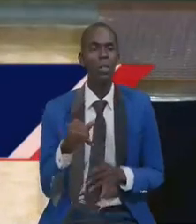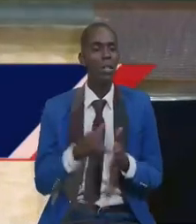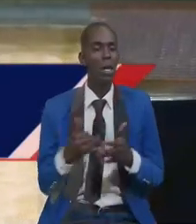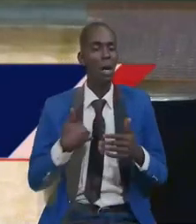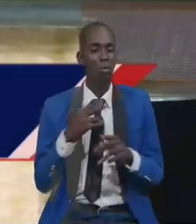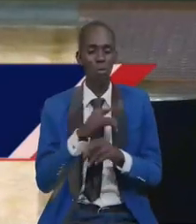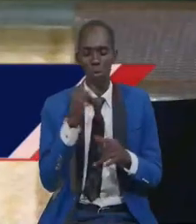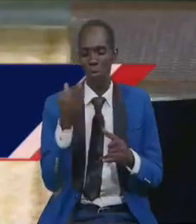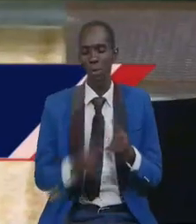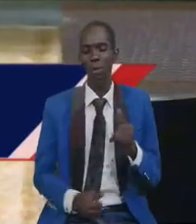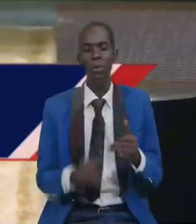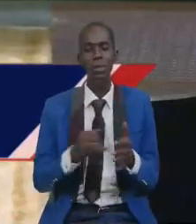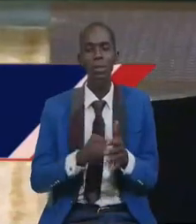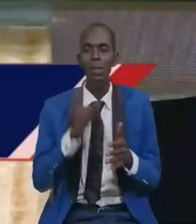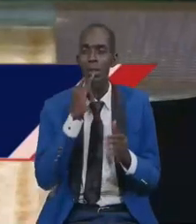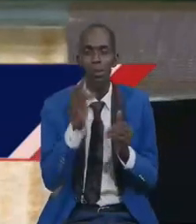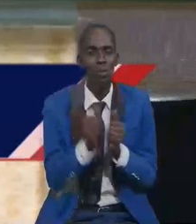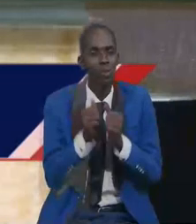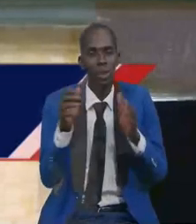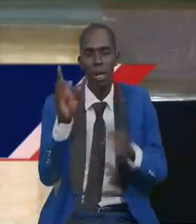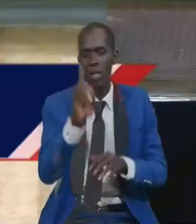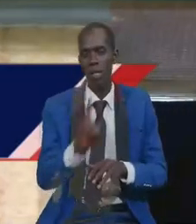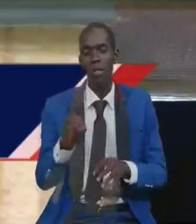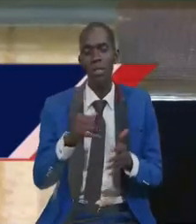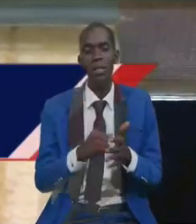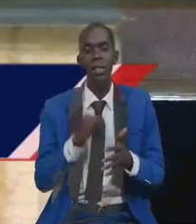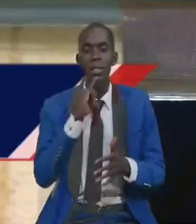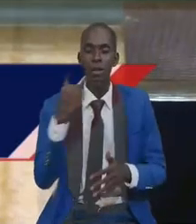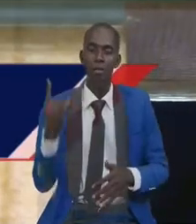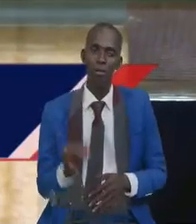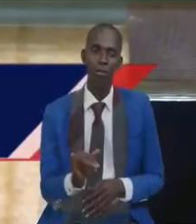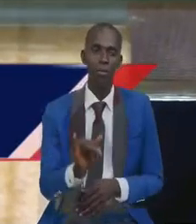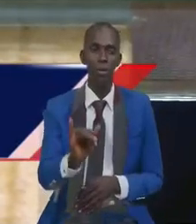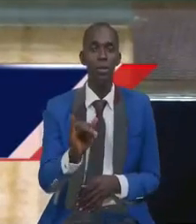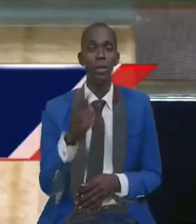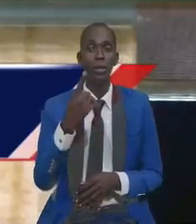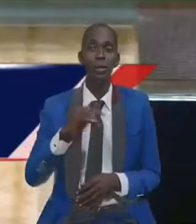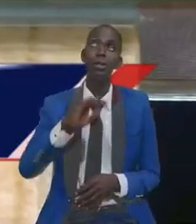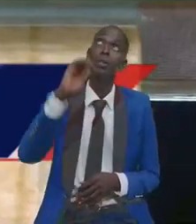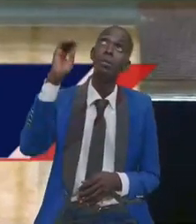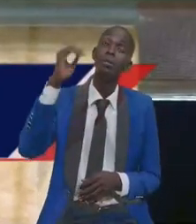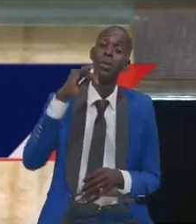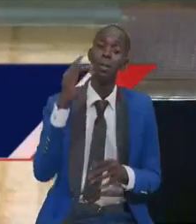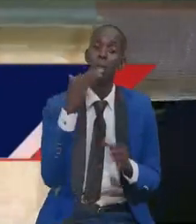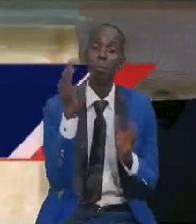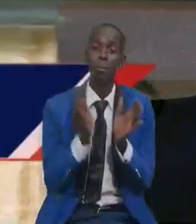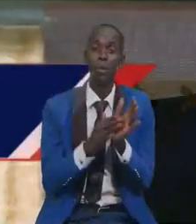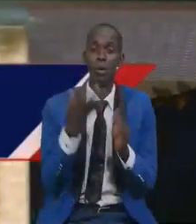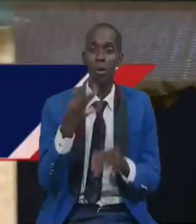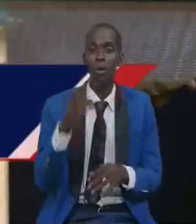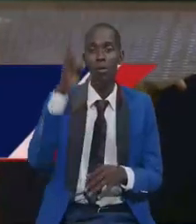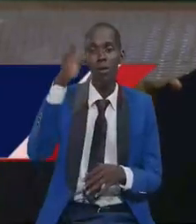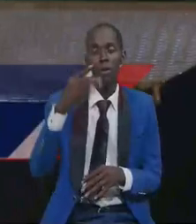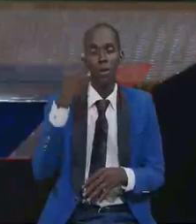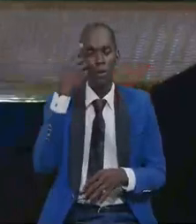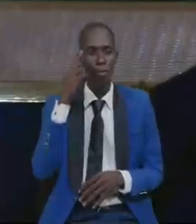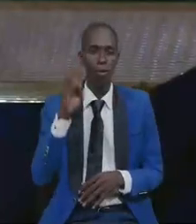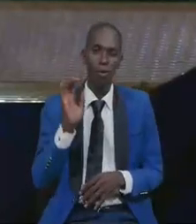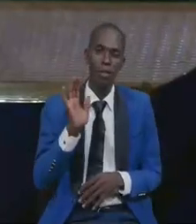C'est une domination qui est pour toujours. Ça n'a ni commencement ni fin. Donc, sa louange de Dieu pour